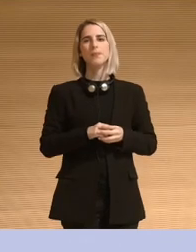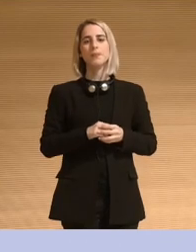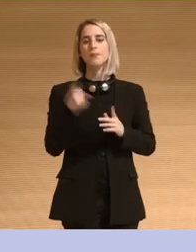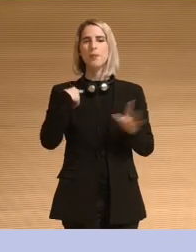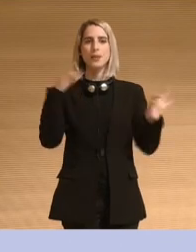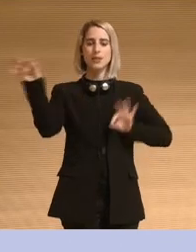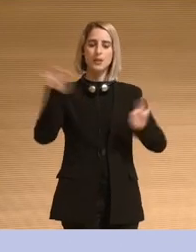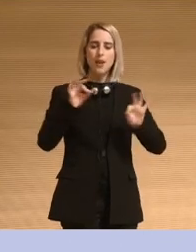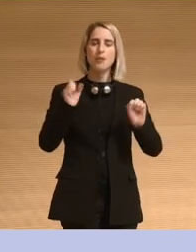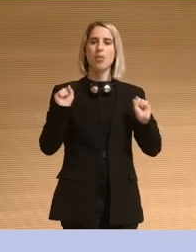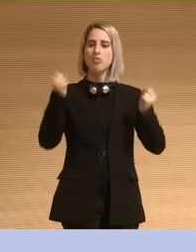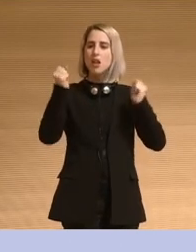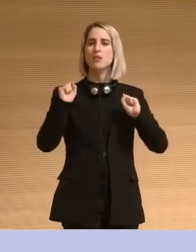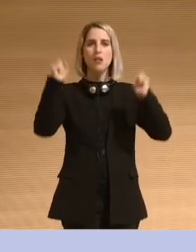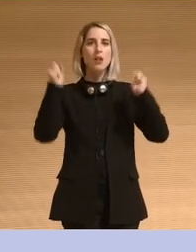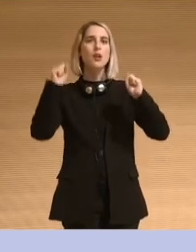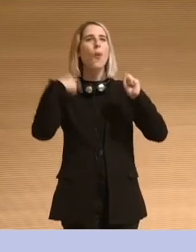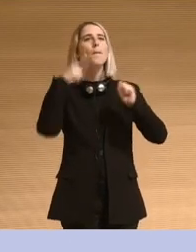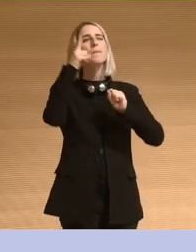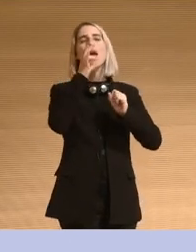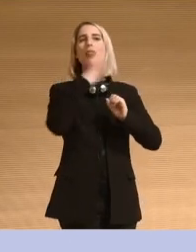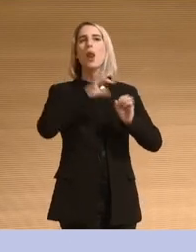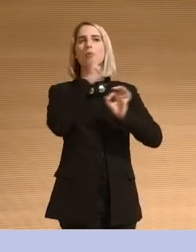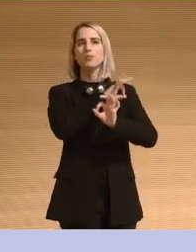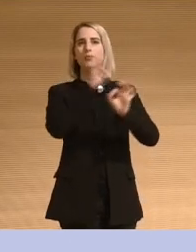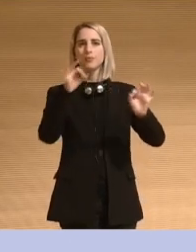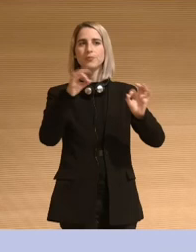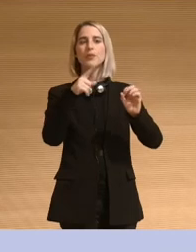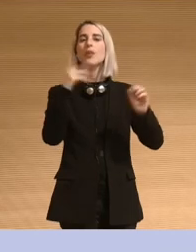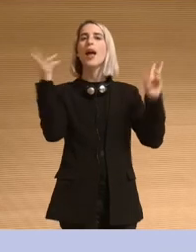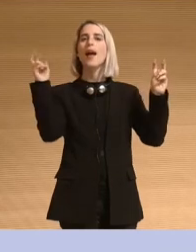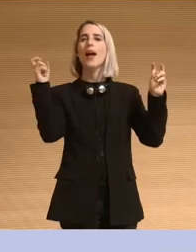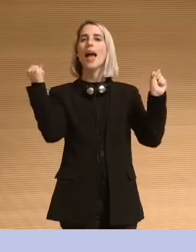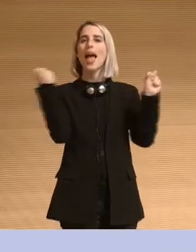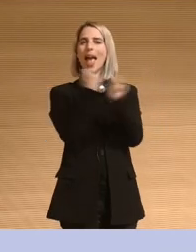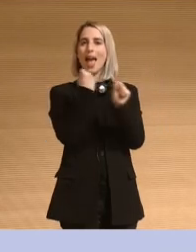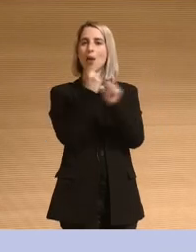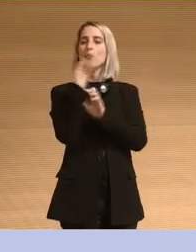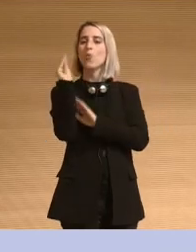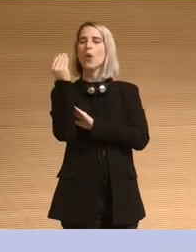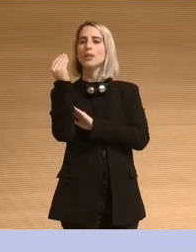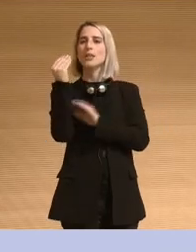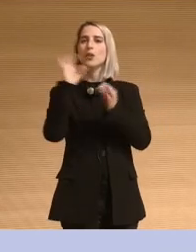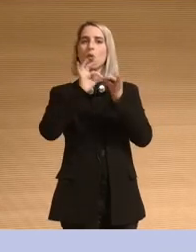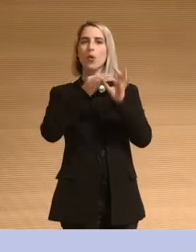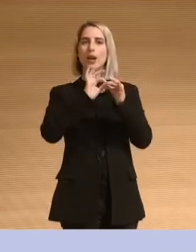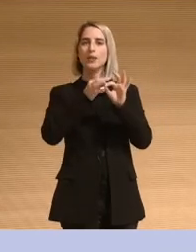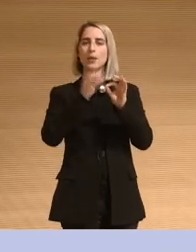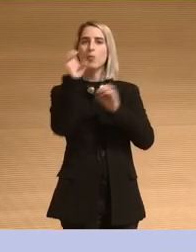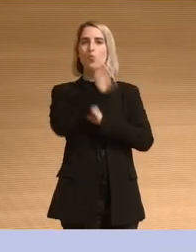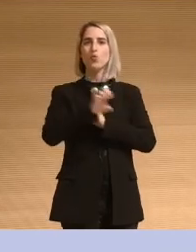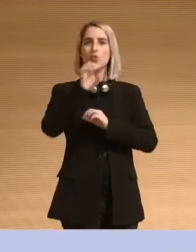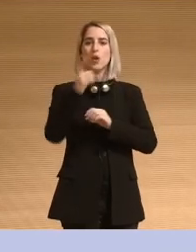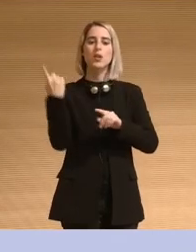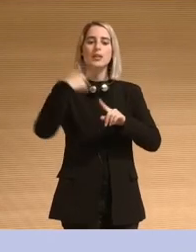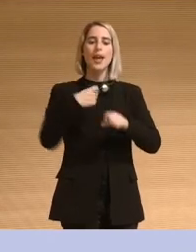Σχεδιάσαμε αρκετές δράσεις, θα σταθώ σε μία, στο έργο «Πολιτιστικοί οργανισμοί, μουσεία, άνοια και ενδυνάμωση